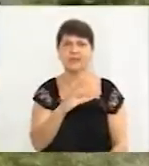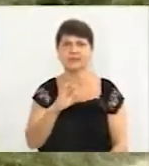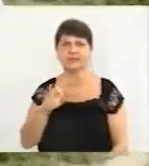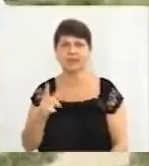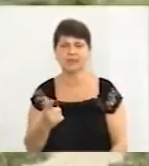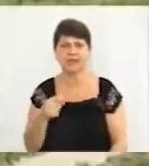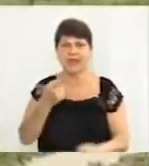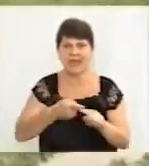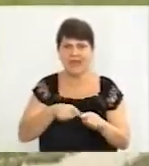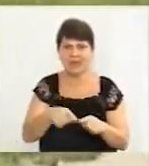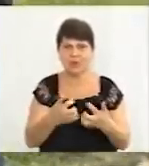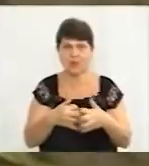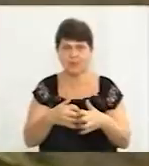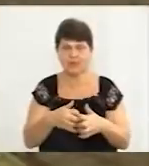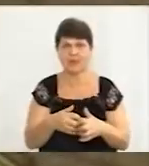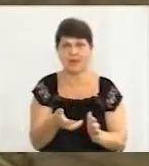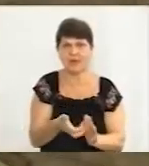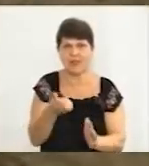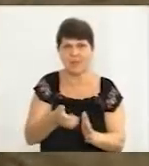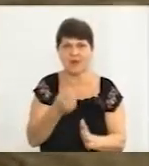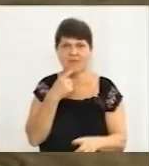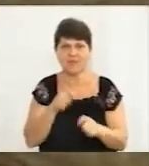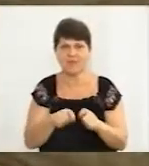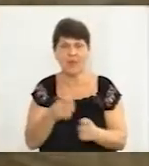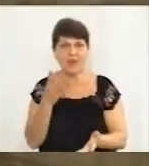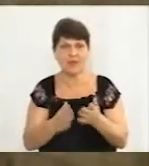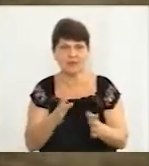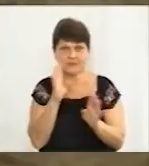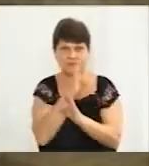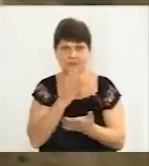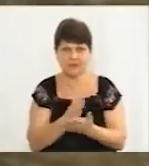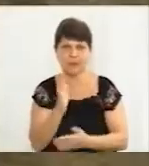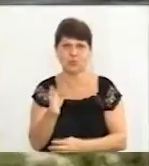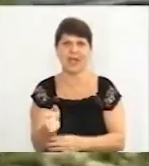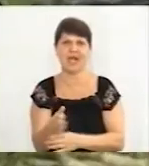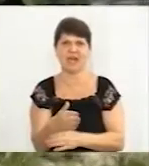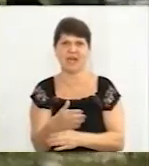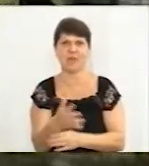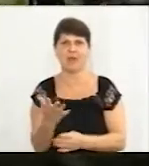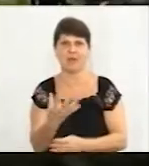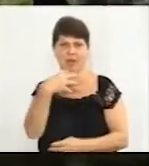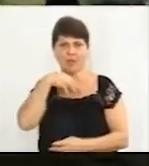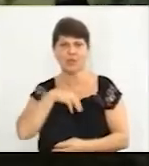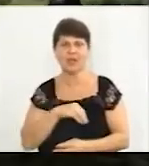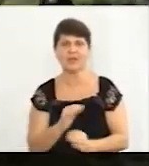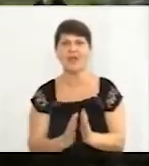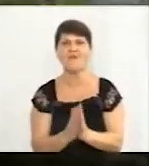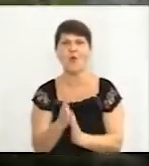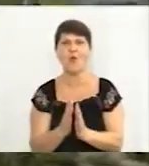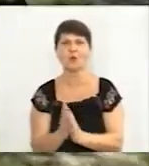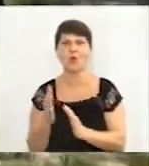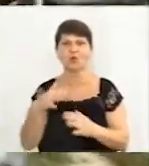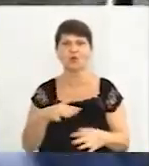воді розчинений кисень. Якщо є кисень, значить буде риба, яка буде поїдати водорослі, щоб не заважали